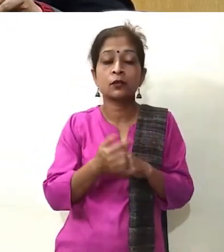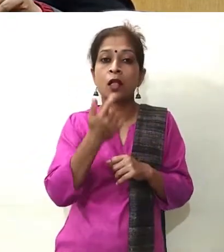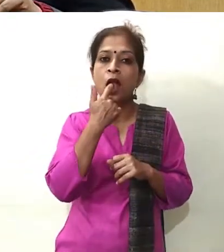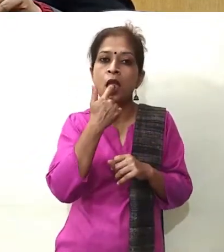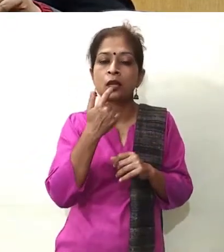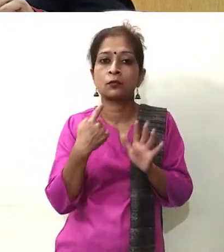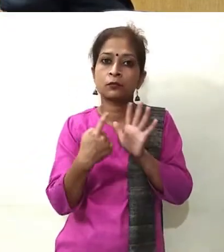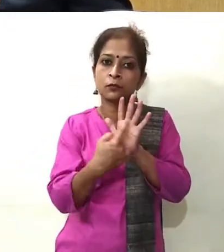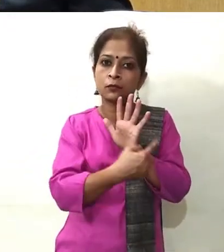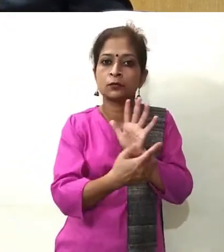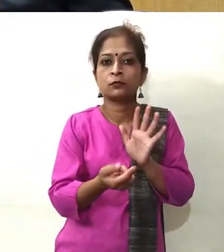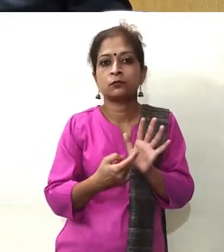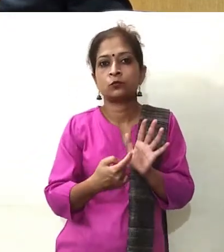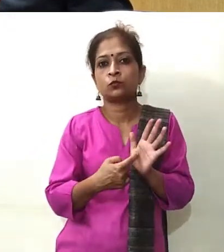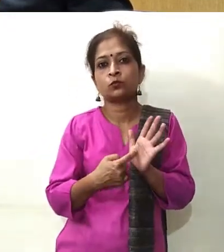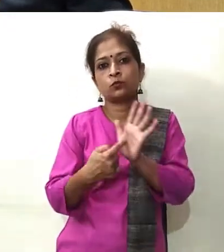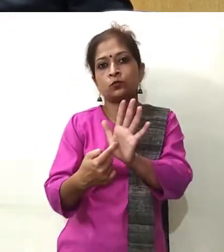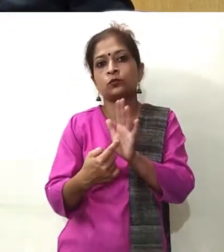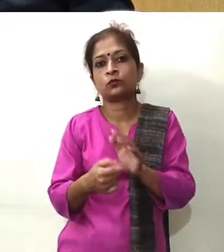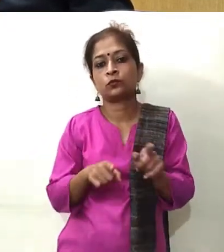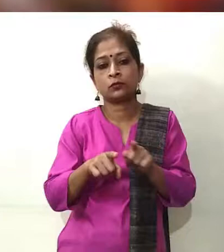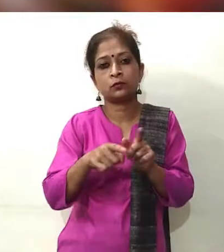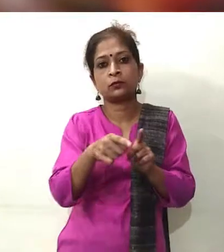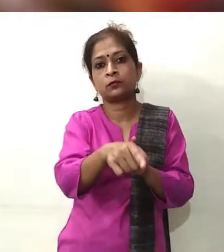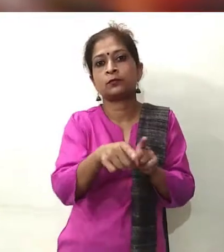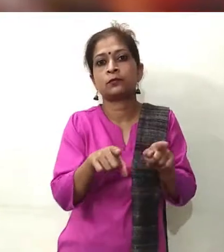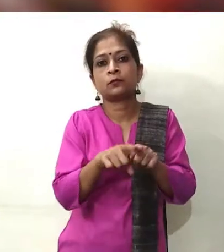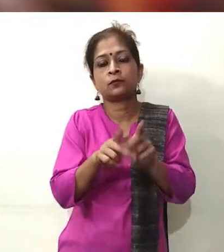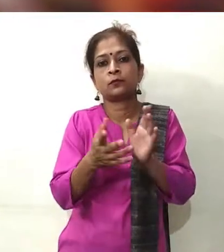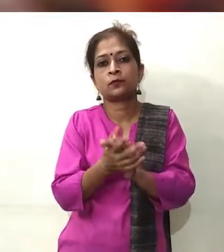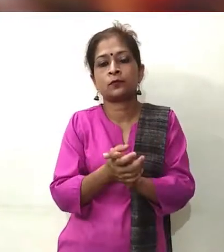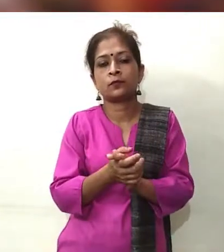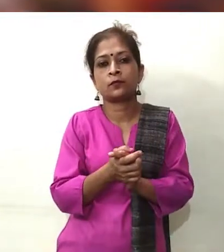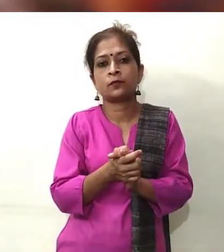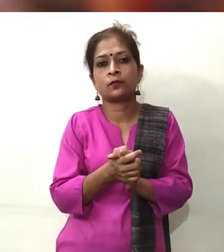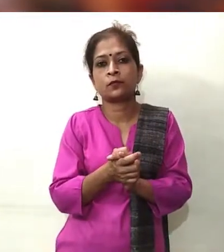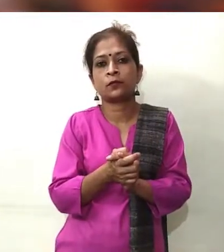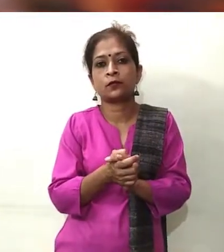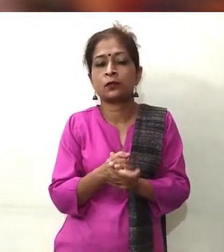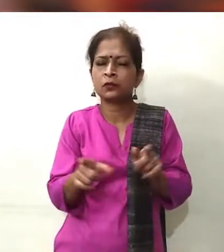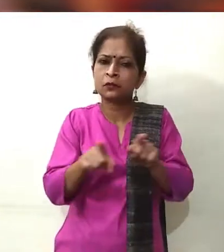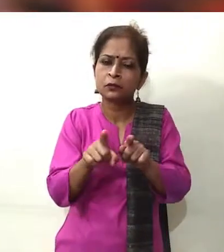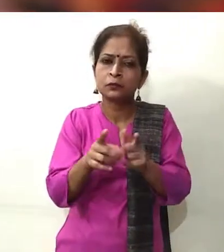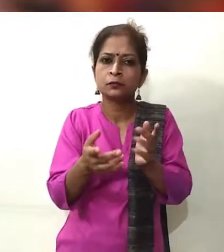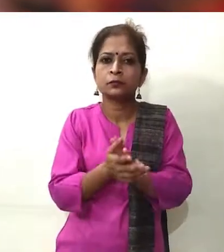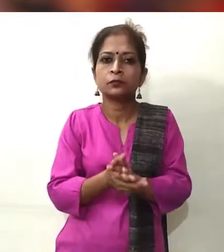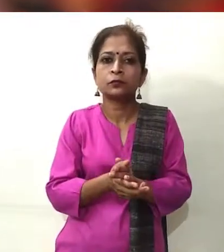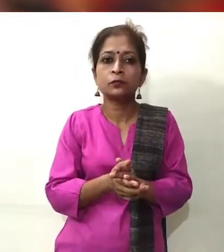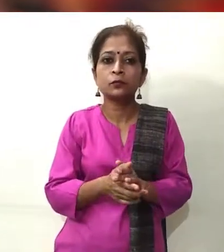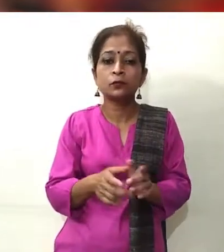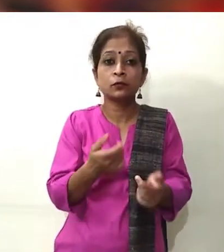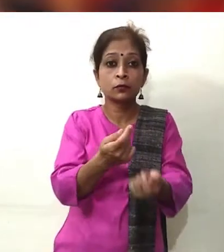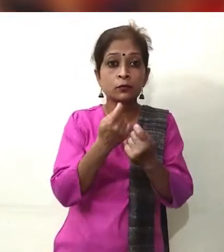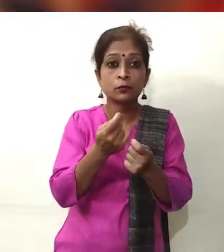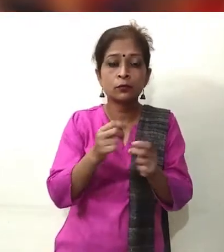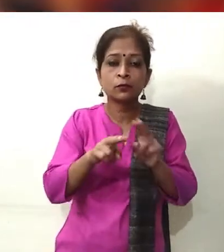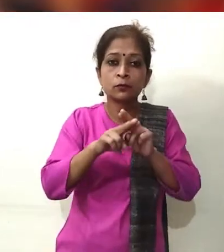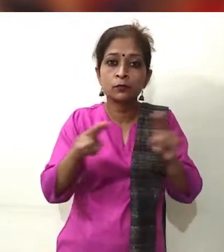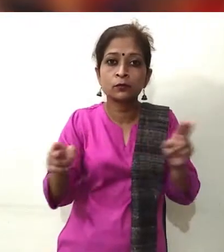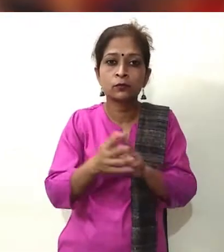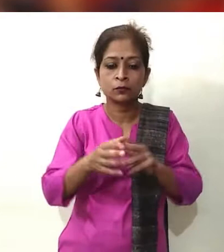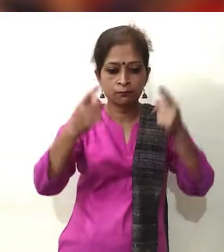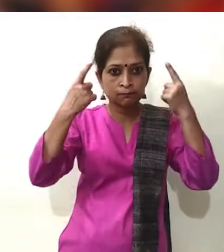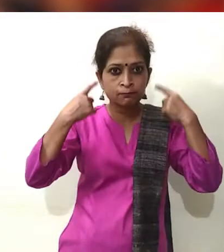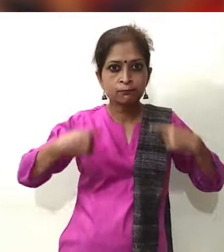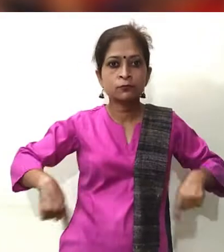जिह्वा, है ना। 5 बहिर्इंद्रियों को वो सूचित करते हैं। वो पूरा रथ हमारे